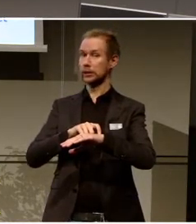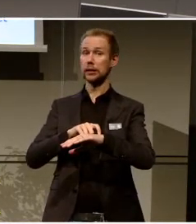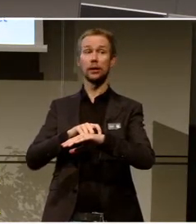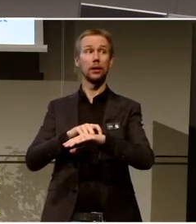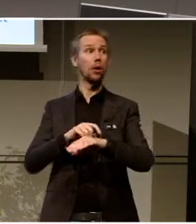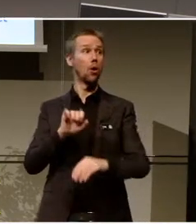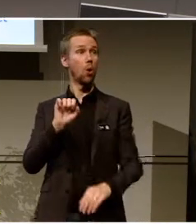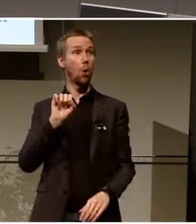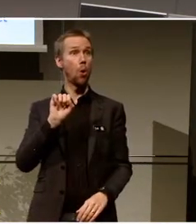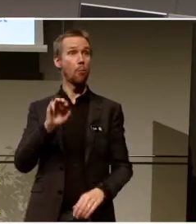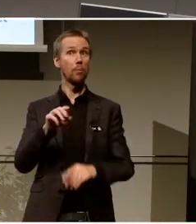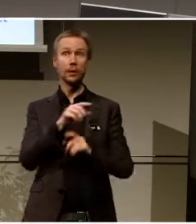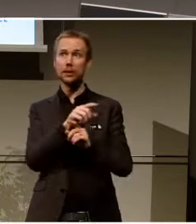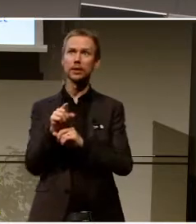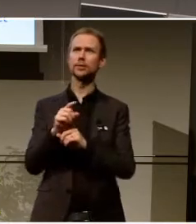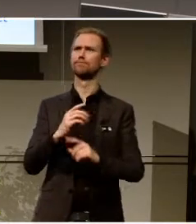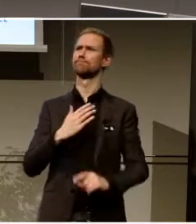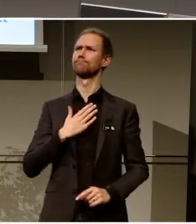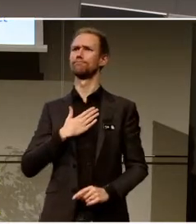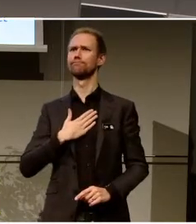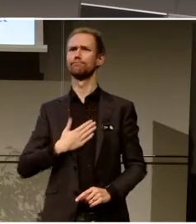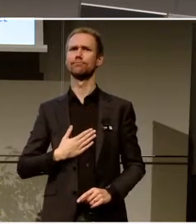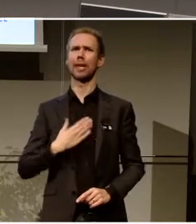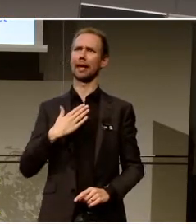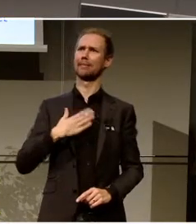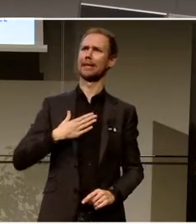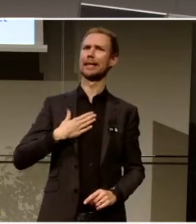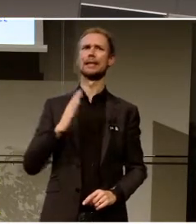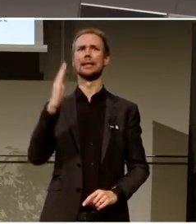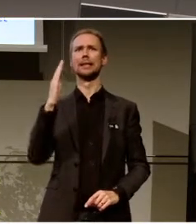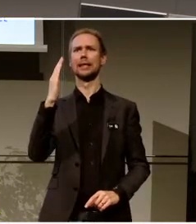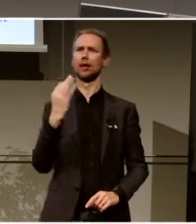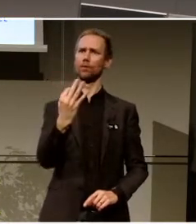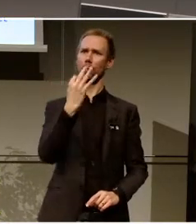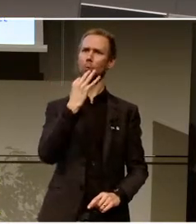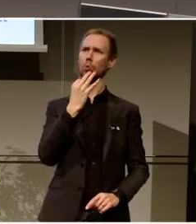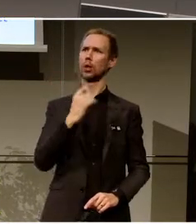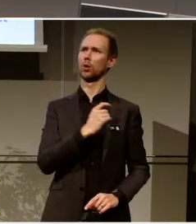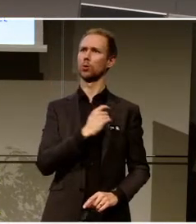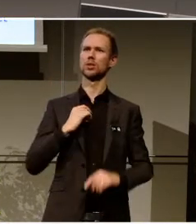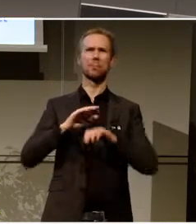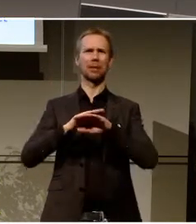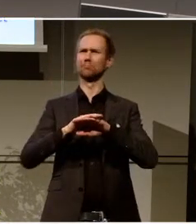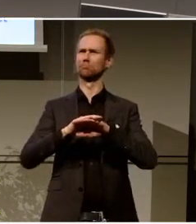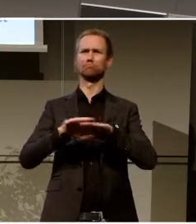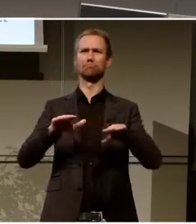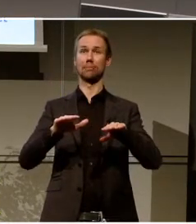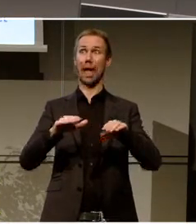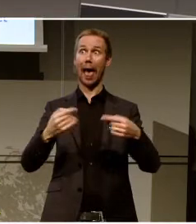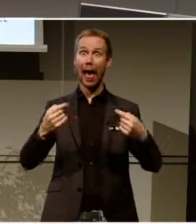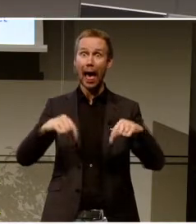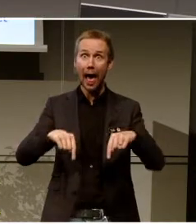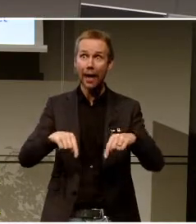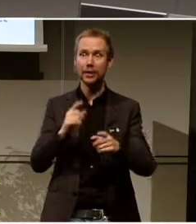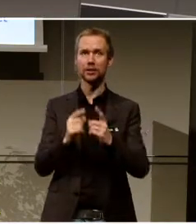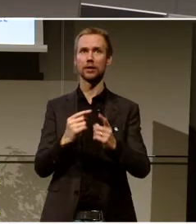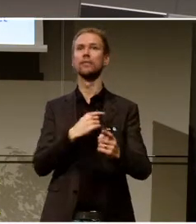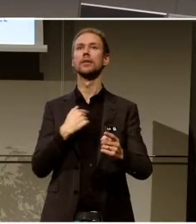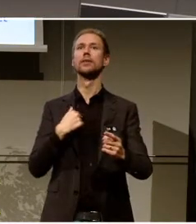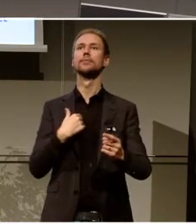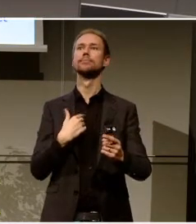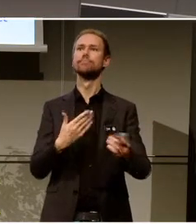Om ni känner att ni jättegärna vill ställa frågor till oss och inte här, så vill vi verkligen uppmuntra till att